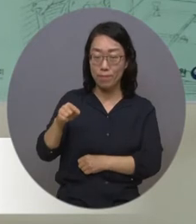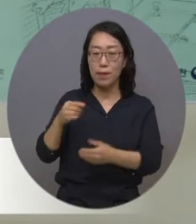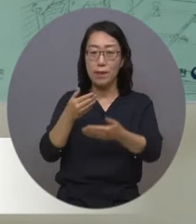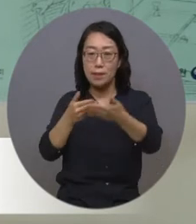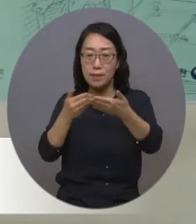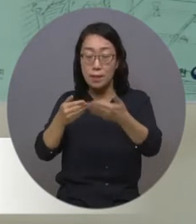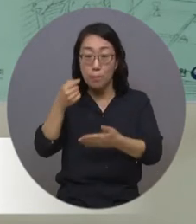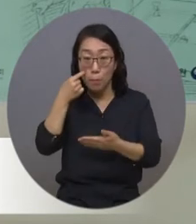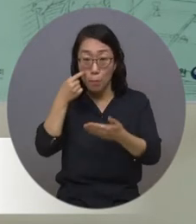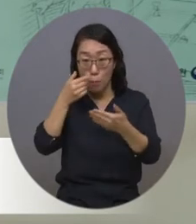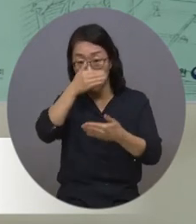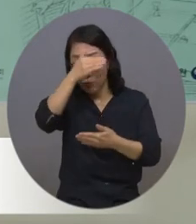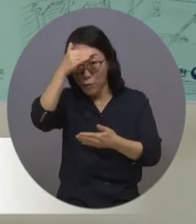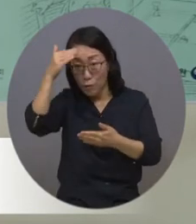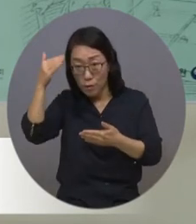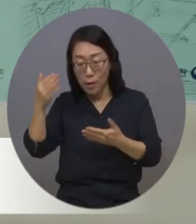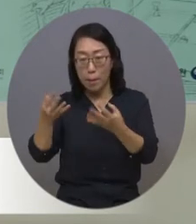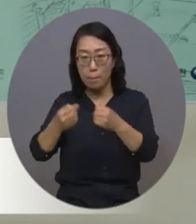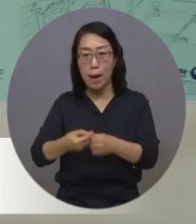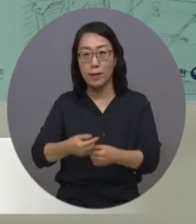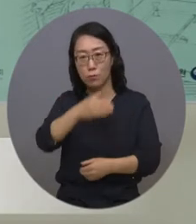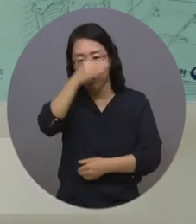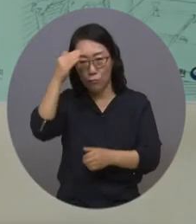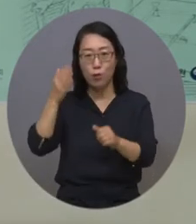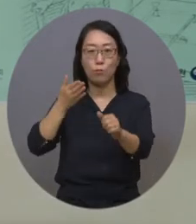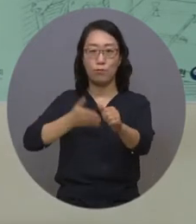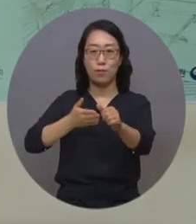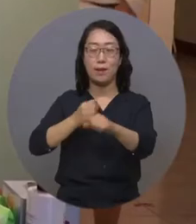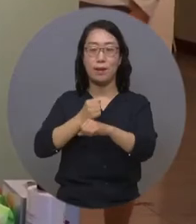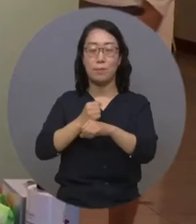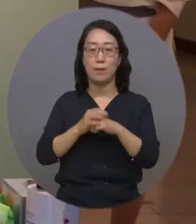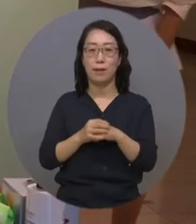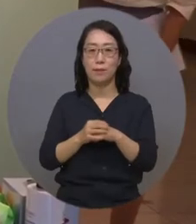과학 체험전에 많은 관람 바랍니다.